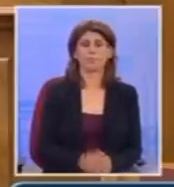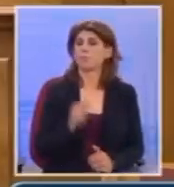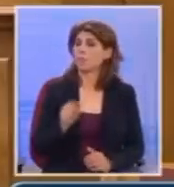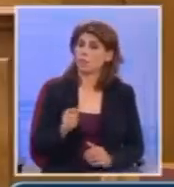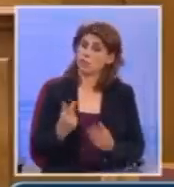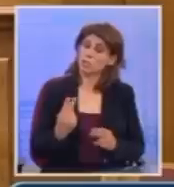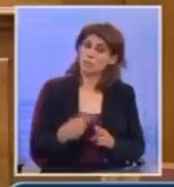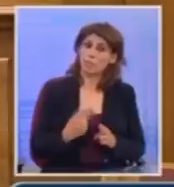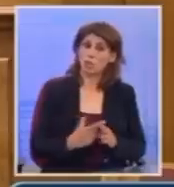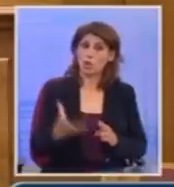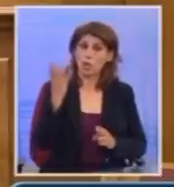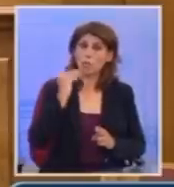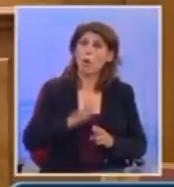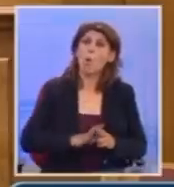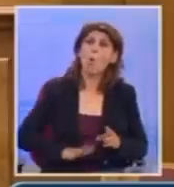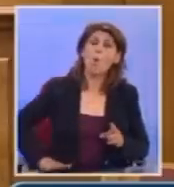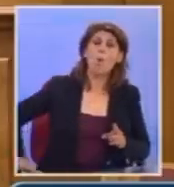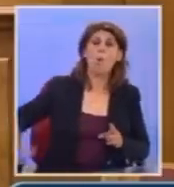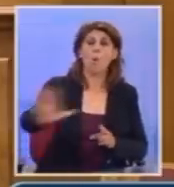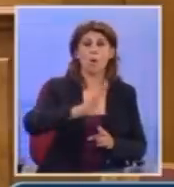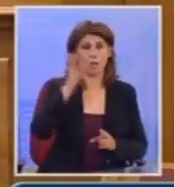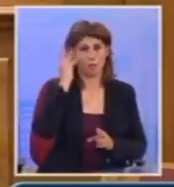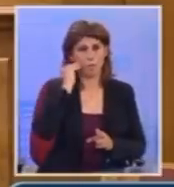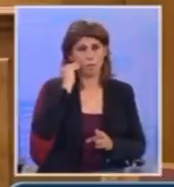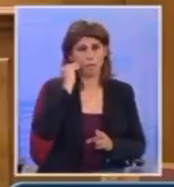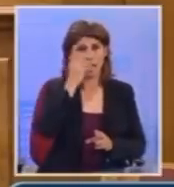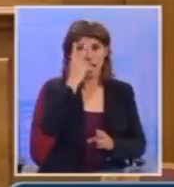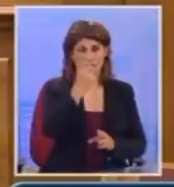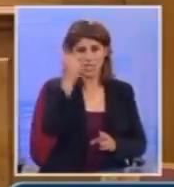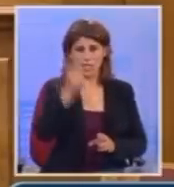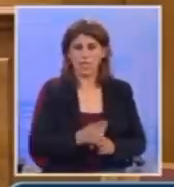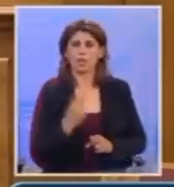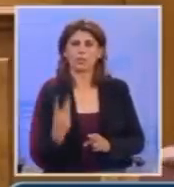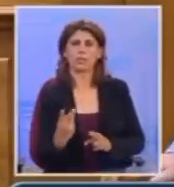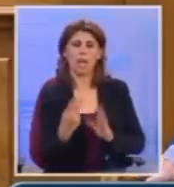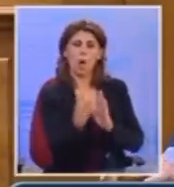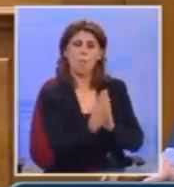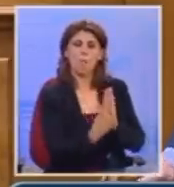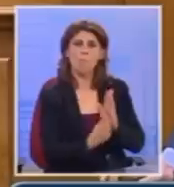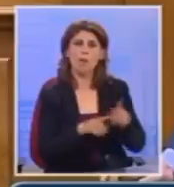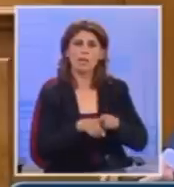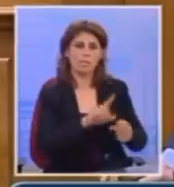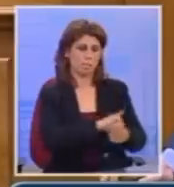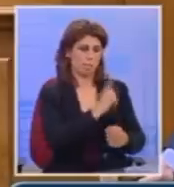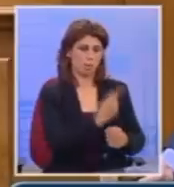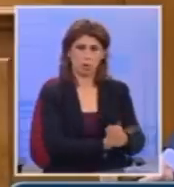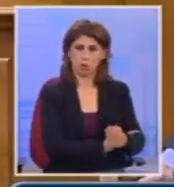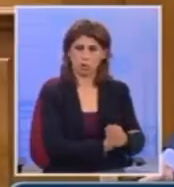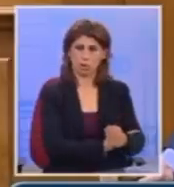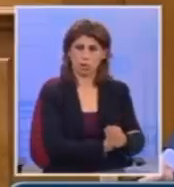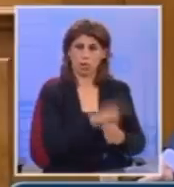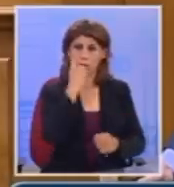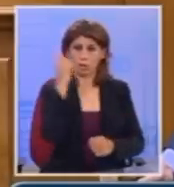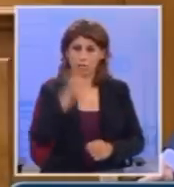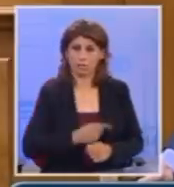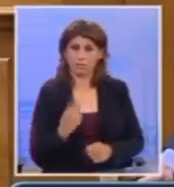αξία να το πληροφορηθούμε όλοι. Τα 2/3 της μοριοδότησης σχετιζόταν με τα προσόντα. Το